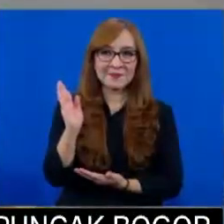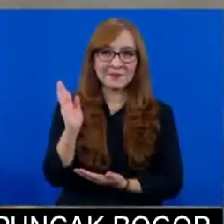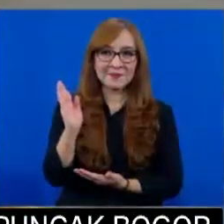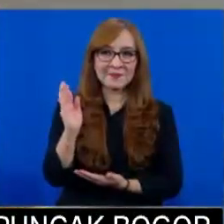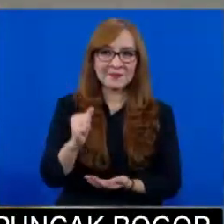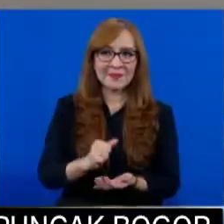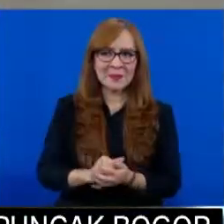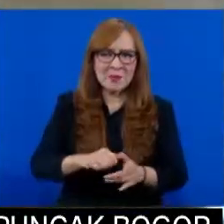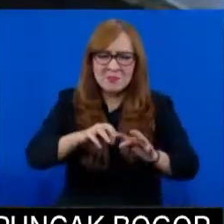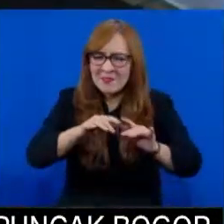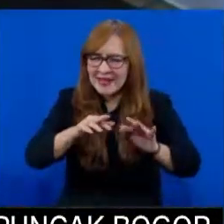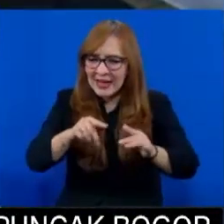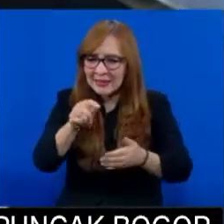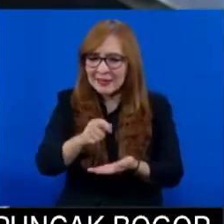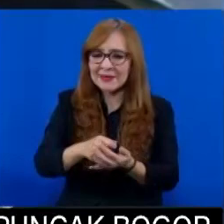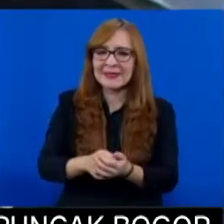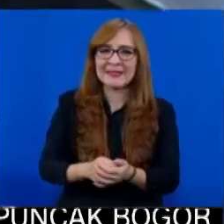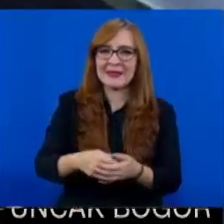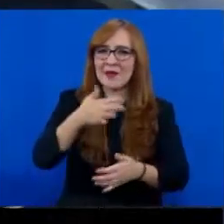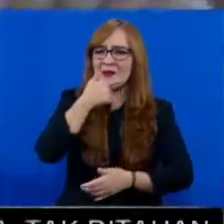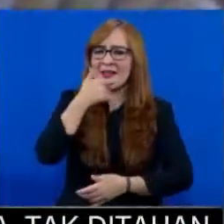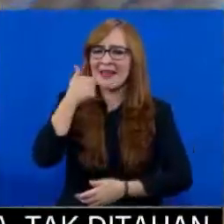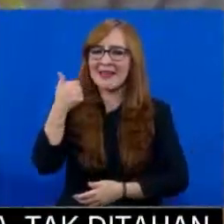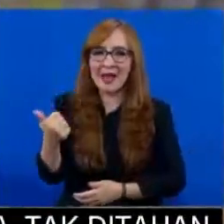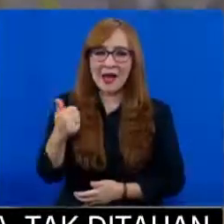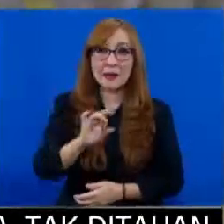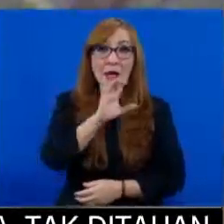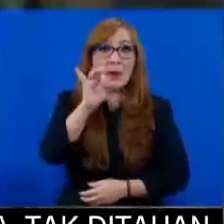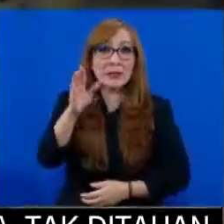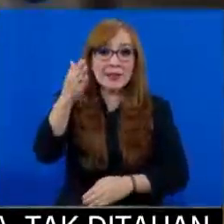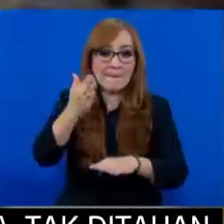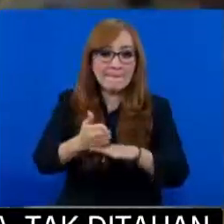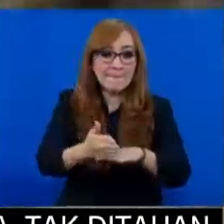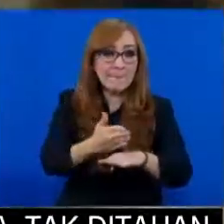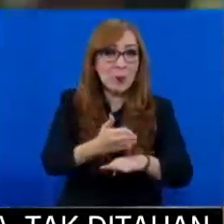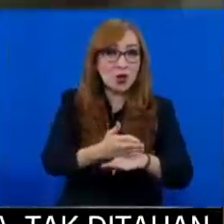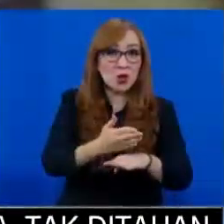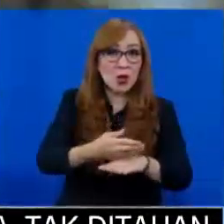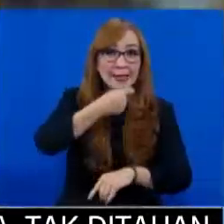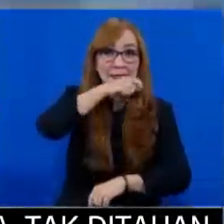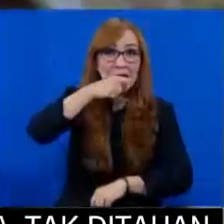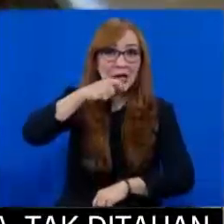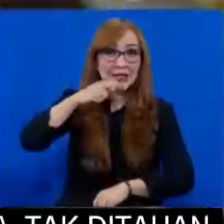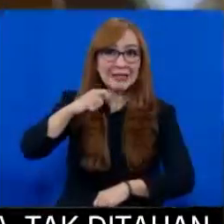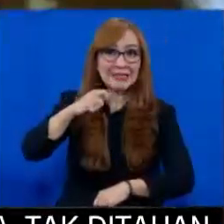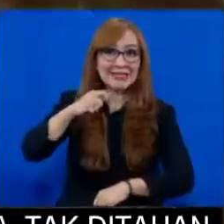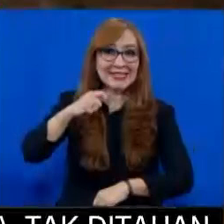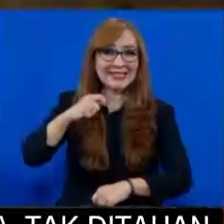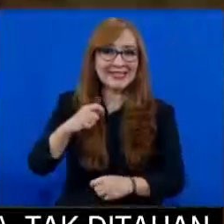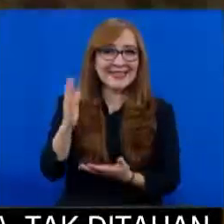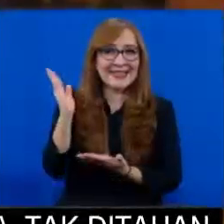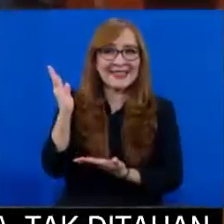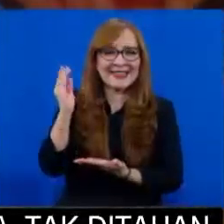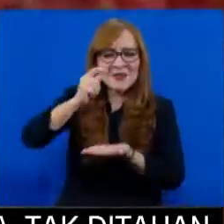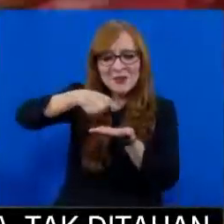Berkuah putih dan bertekstur kental, lengkap dengan aneka potongan daging dan jeroan sapi yang menggoyang lidah. Ini dia